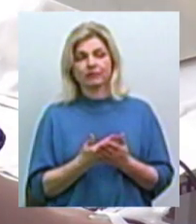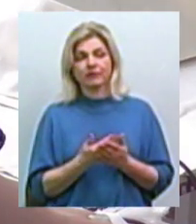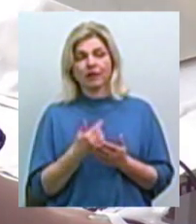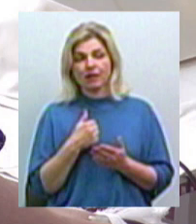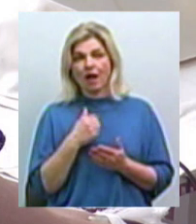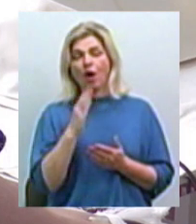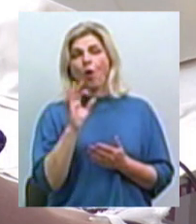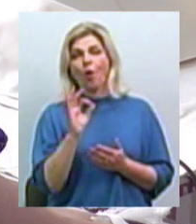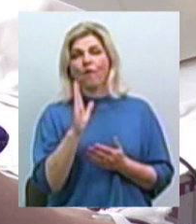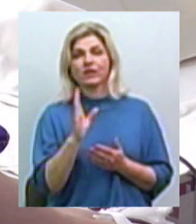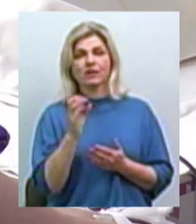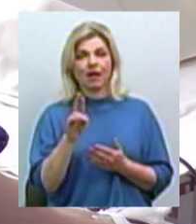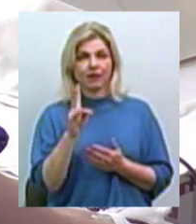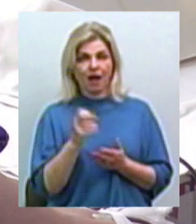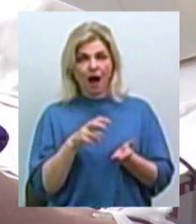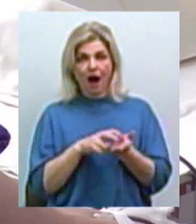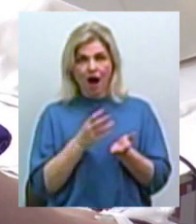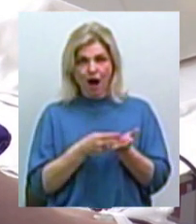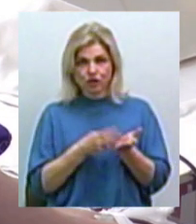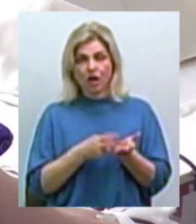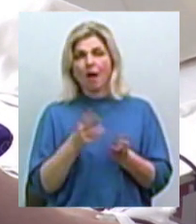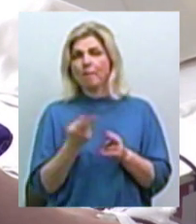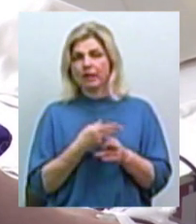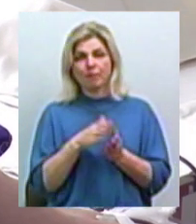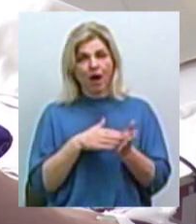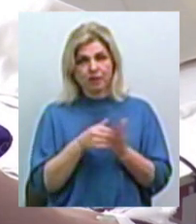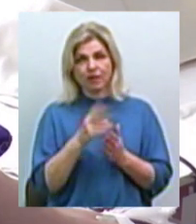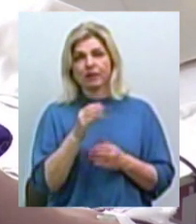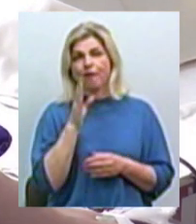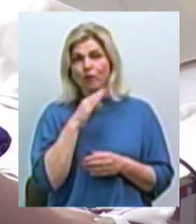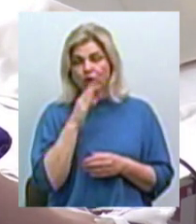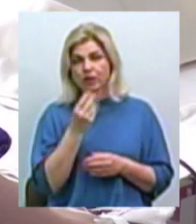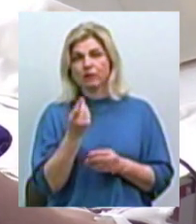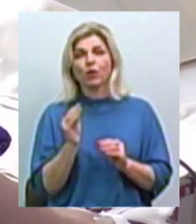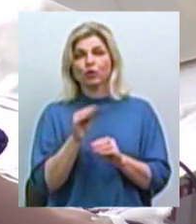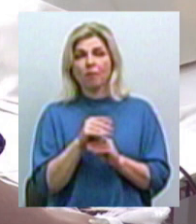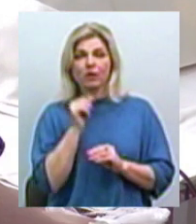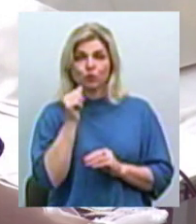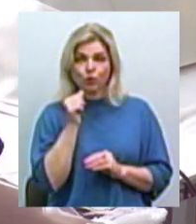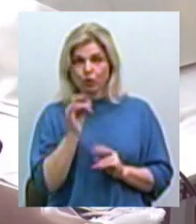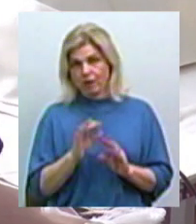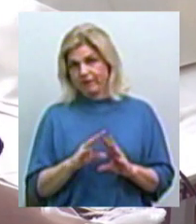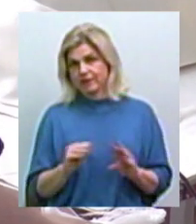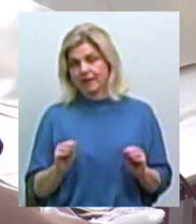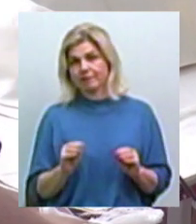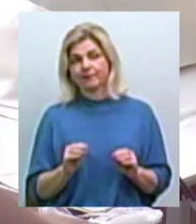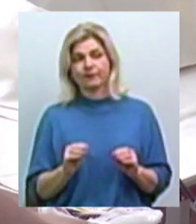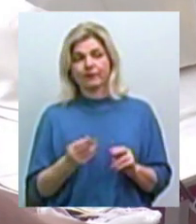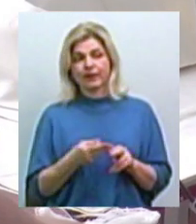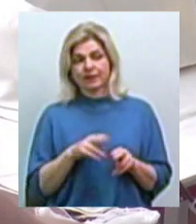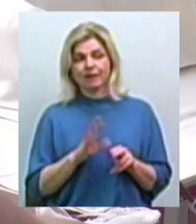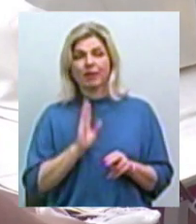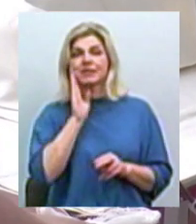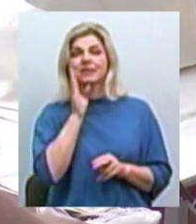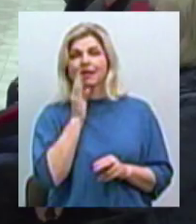вівсяну кашу без масла на воді, трошки додавала цукру і все. Це був мій сніданок